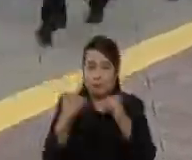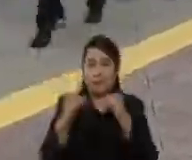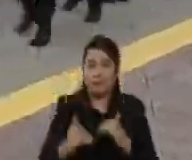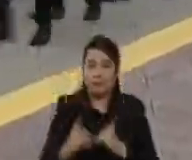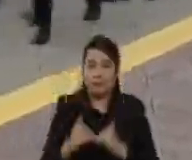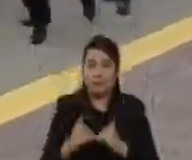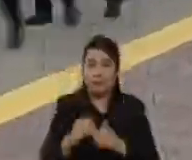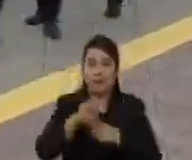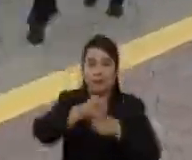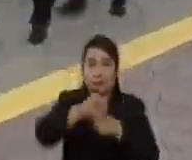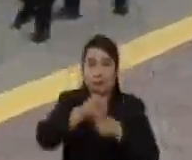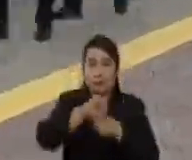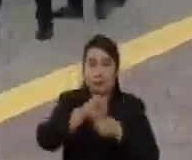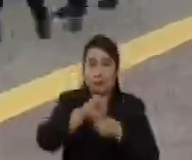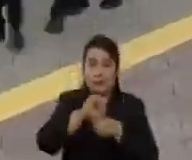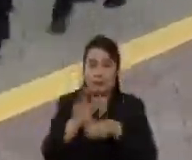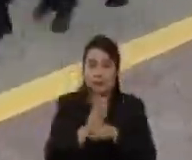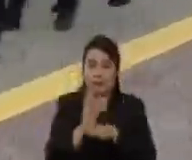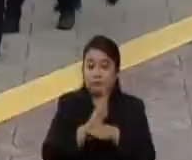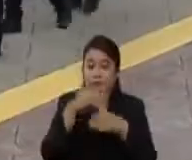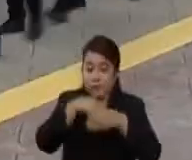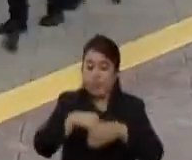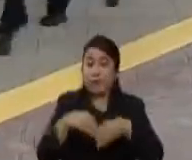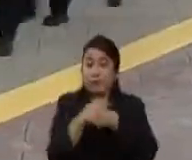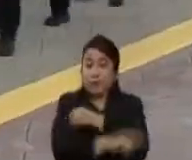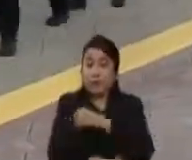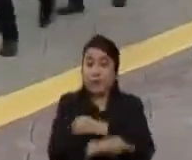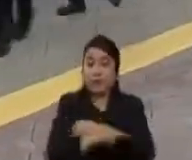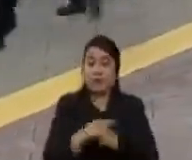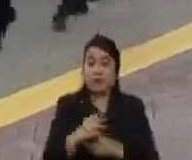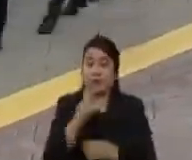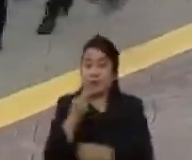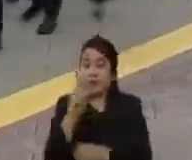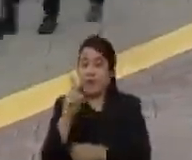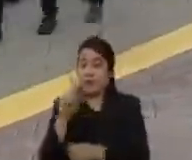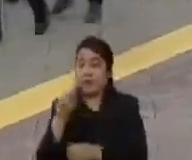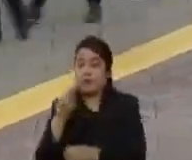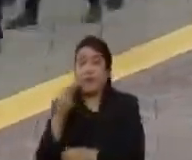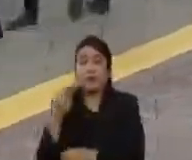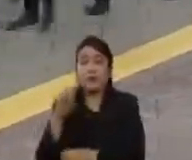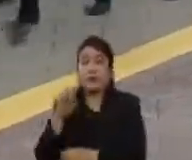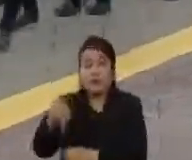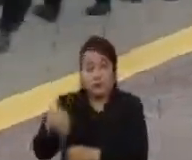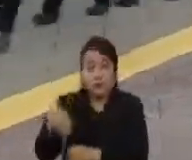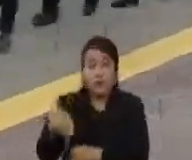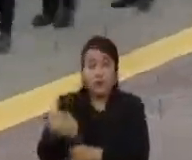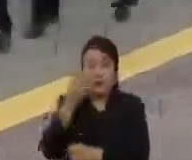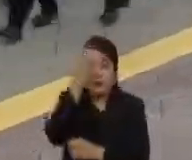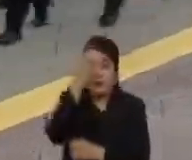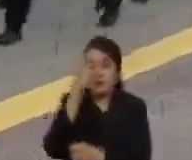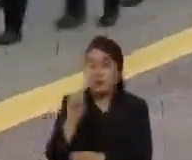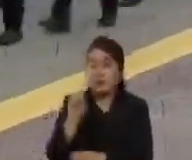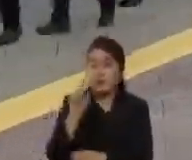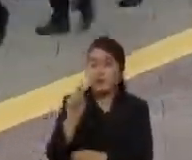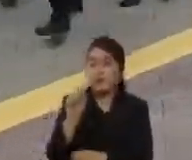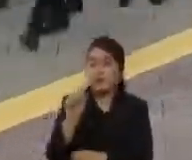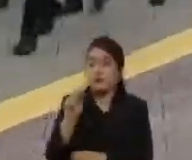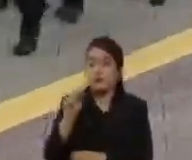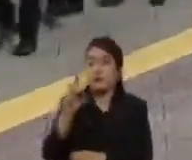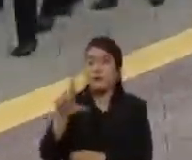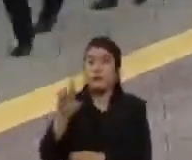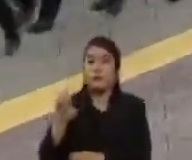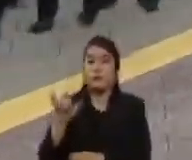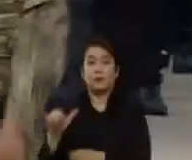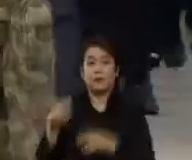Kontinjen Kementerian Perdagangan Dalam Negeri dan Hak Ehwal Pengguna, diketuai yang berbahagia Dato' Stanley Tan, Pengarah